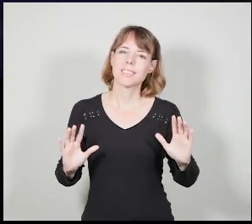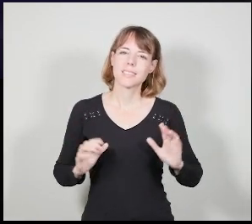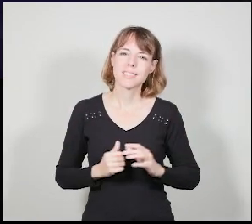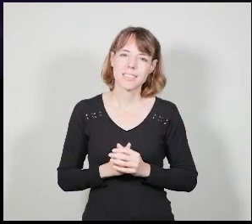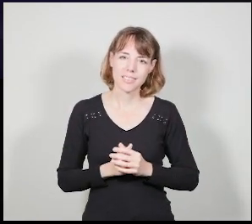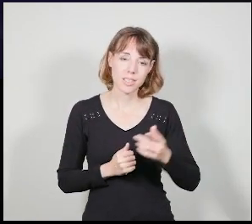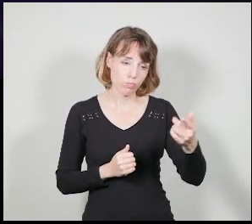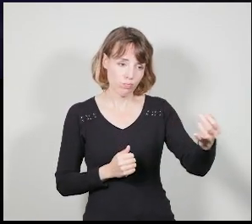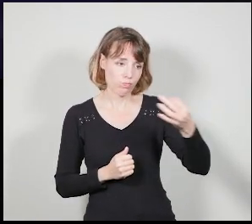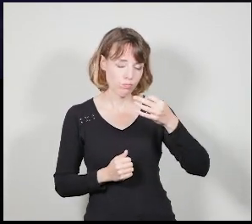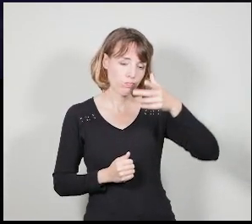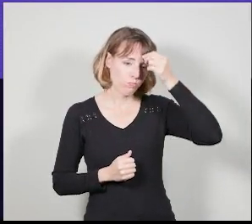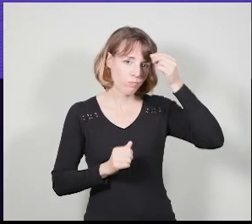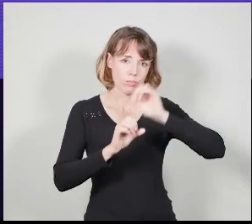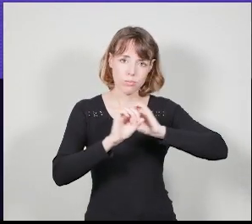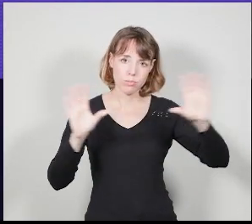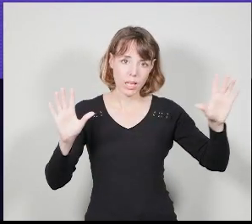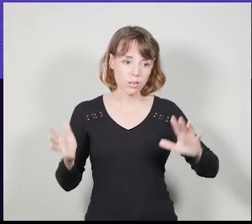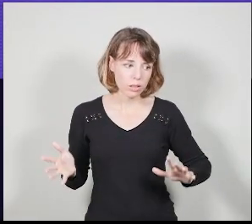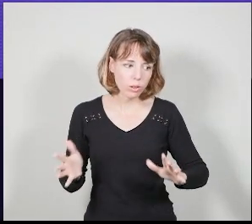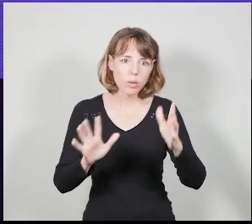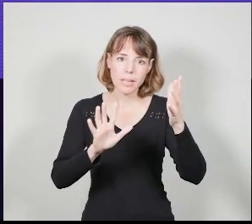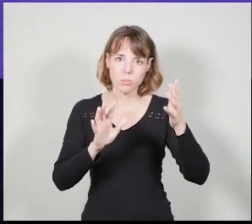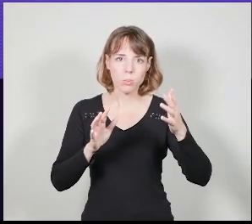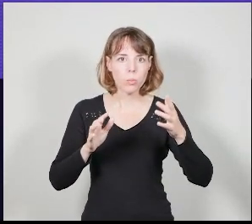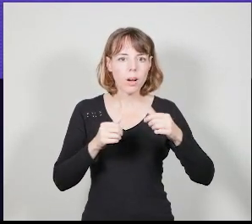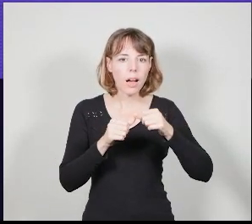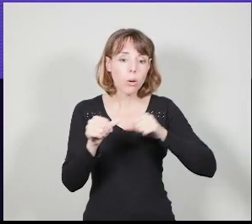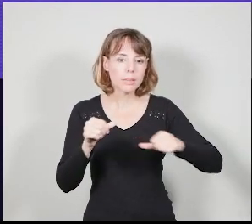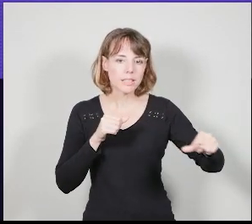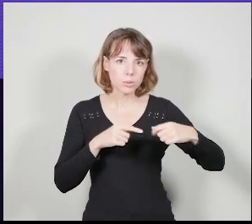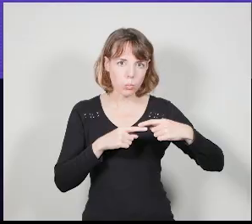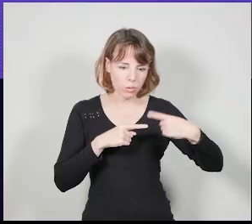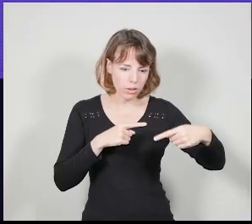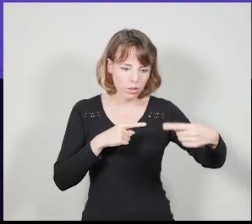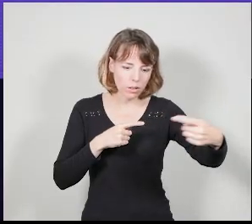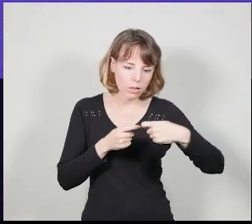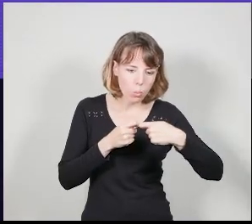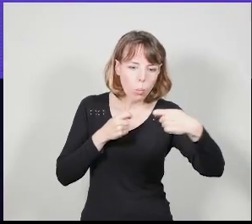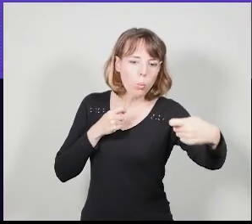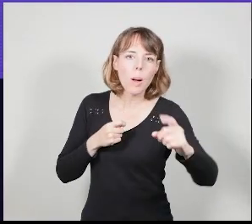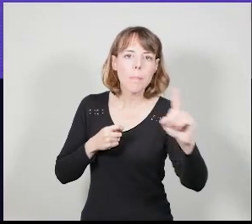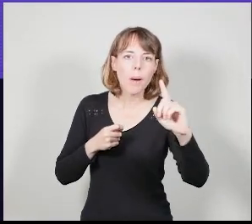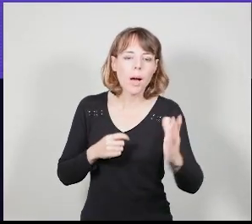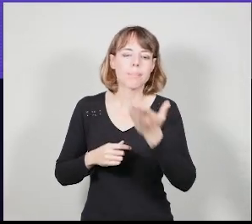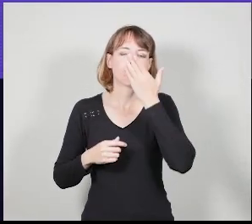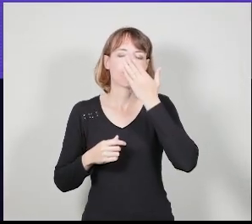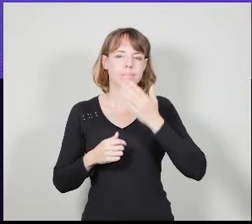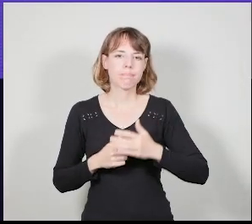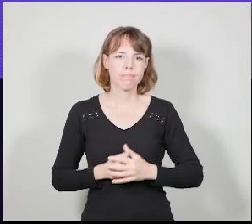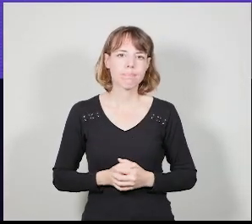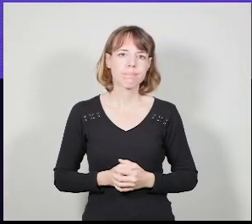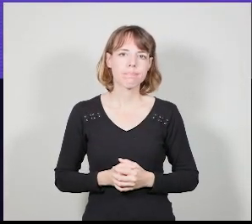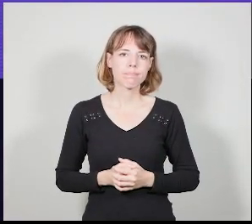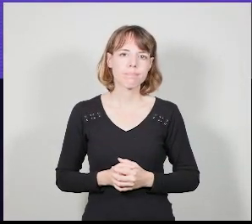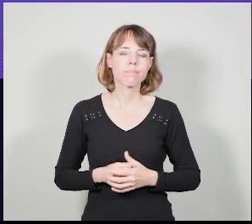venez de dire sur le fait que les transformations se font sur la longue durée. Mais ensuite, il y a la question de l'ampleur et on